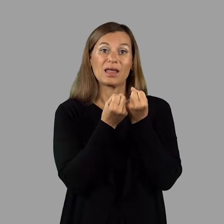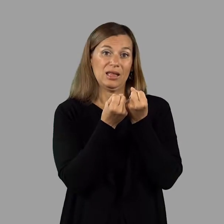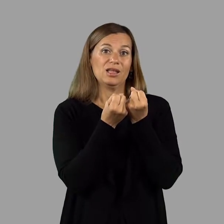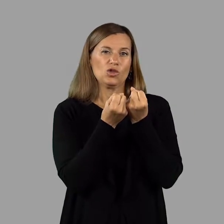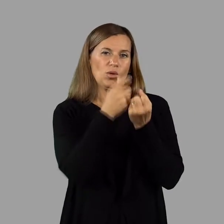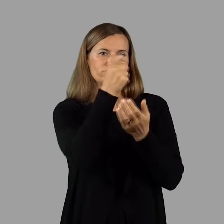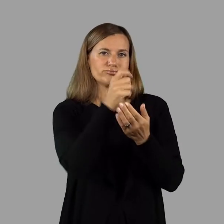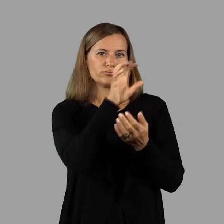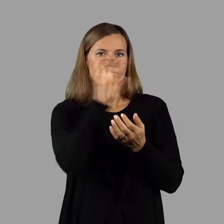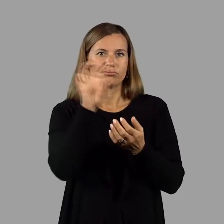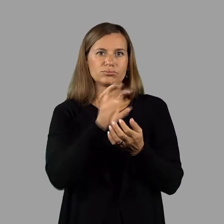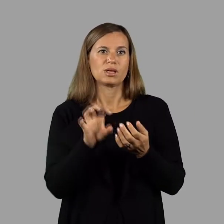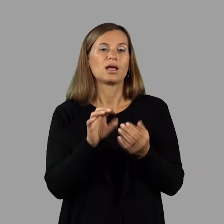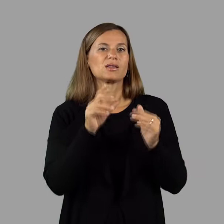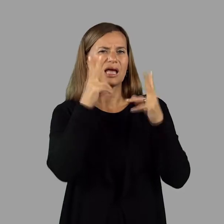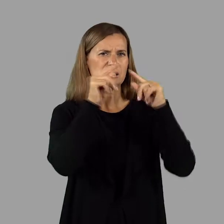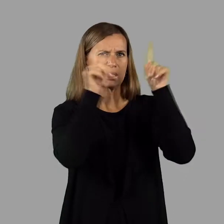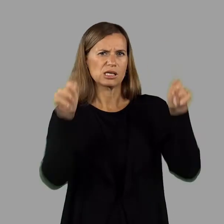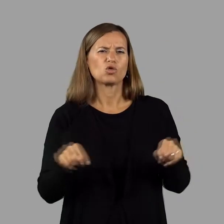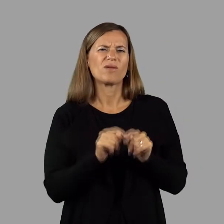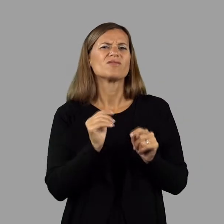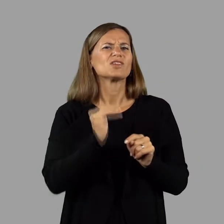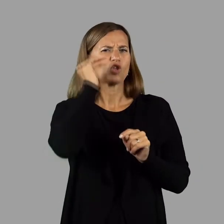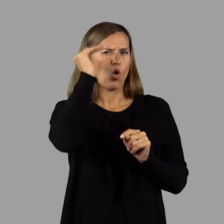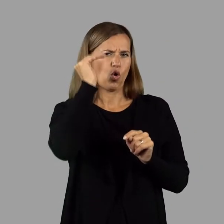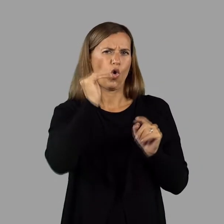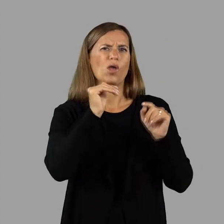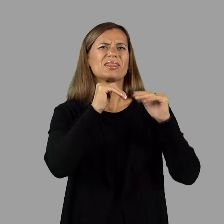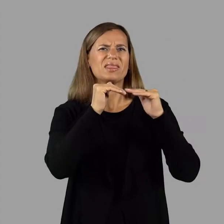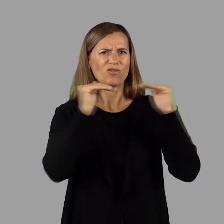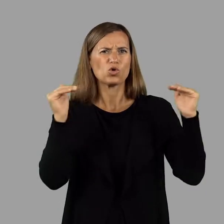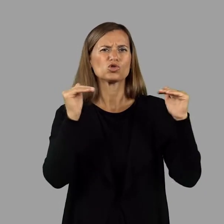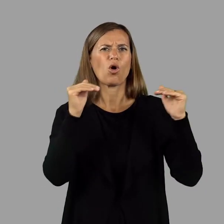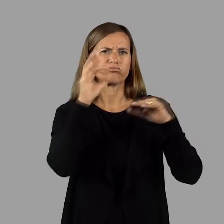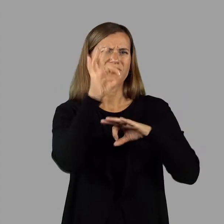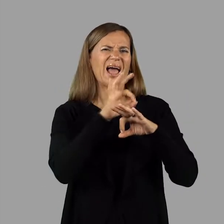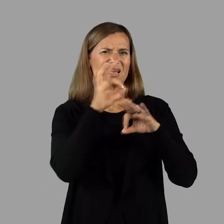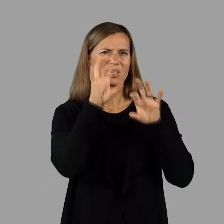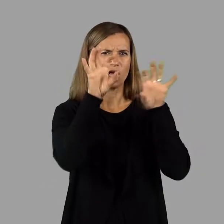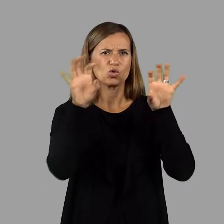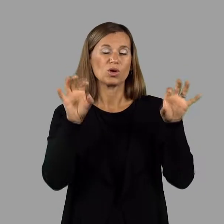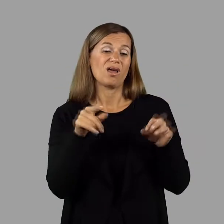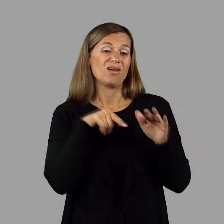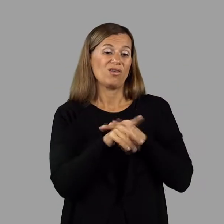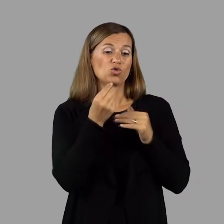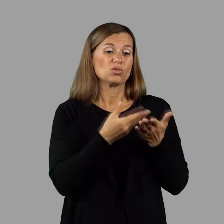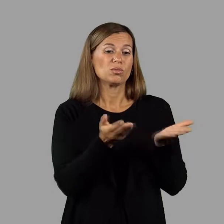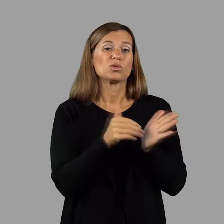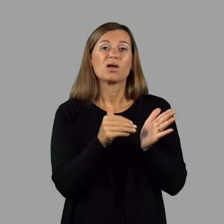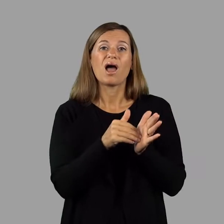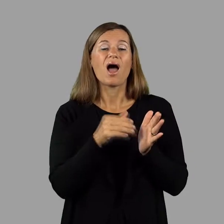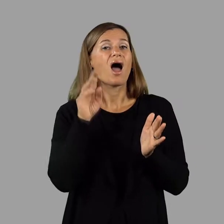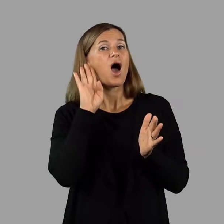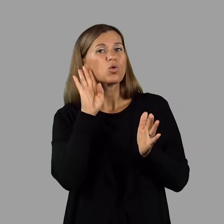Na sliki imate visokonivojsko arhitekturo, jasno, da potrebujemo v učilnici neko audio-video opremo. Izkaže